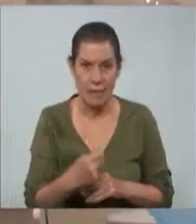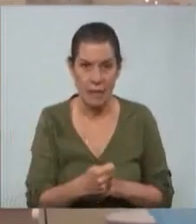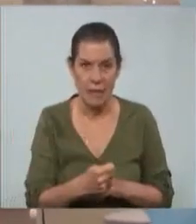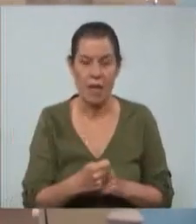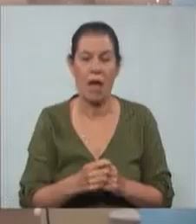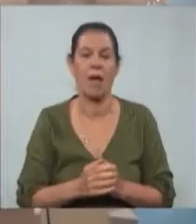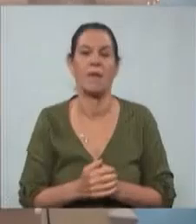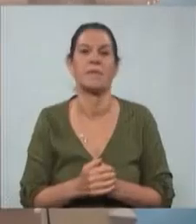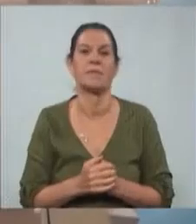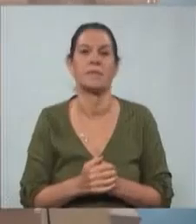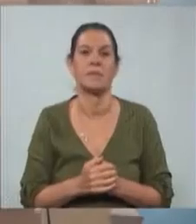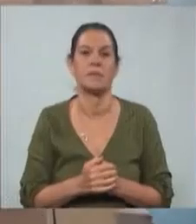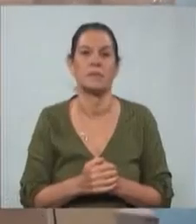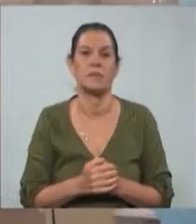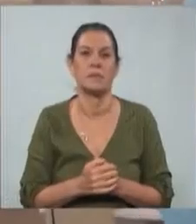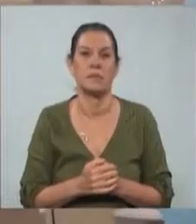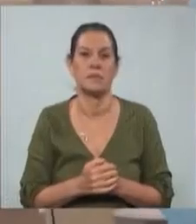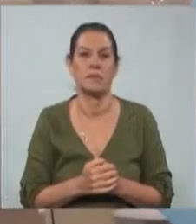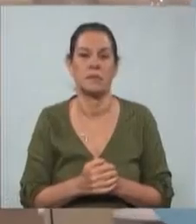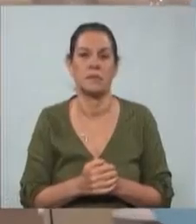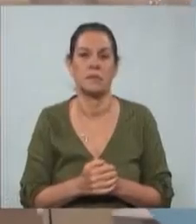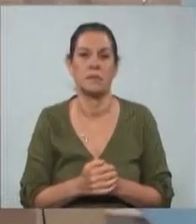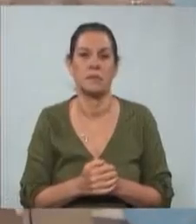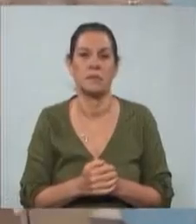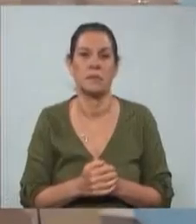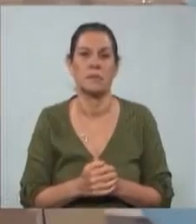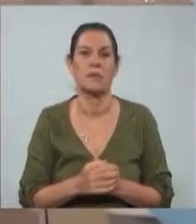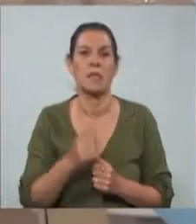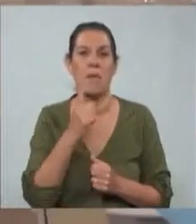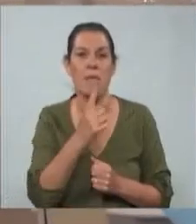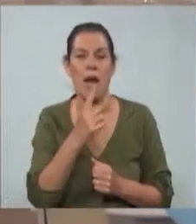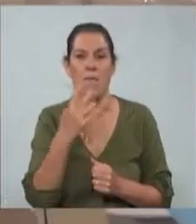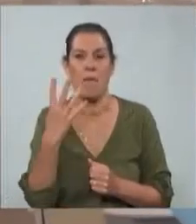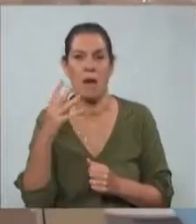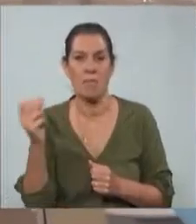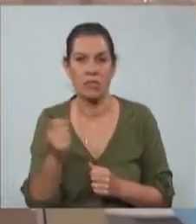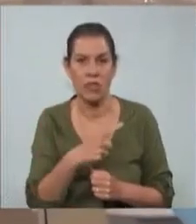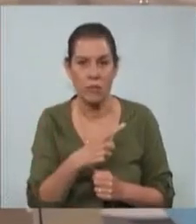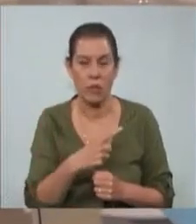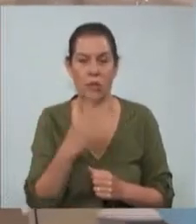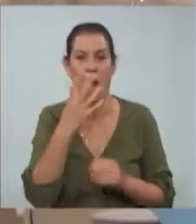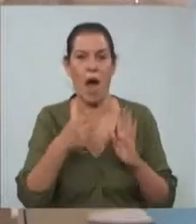של התרופה. זה יקרה פעם ב4 שבועות, 4 פעמים.